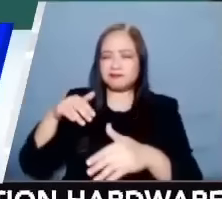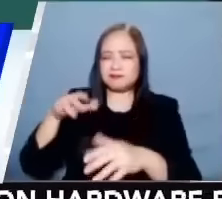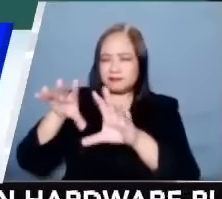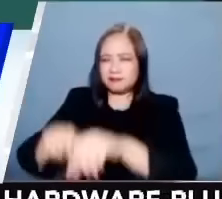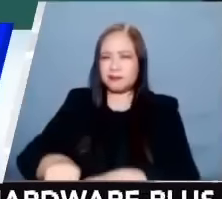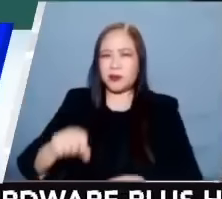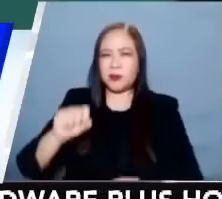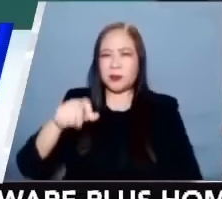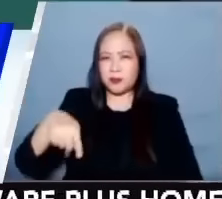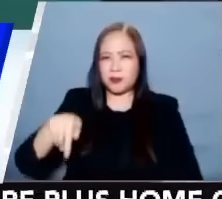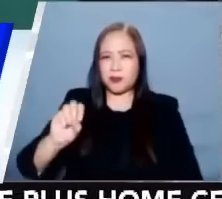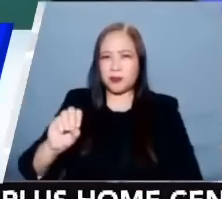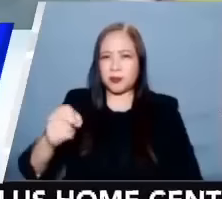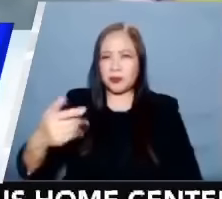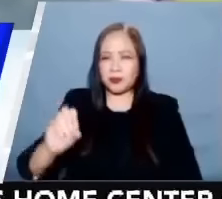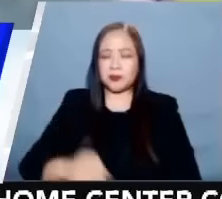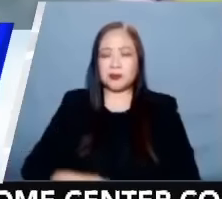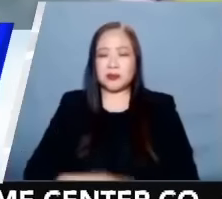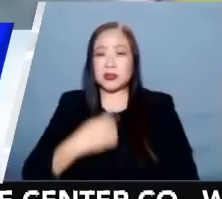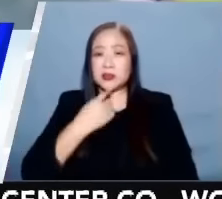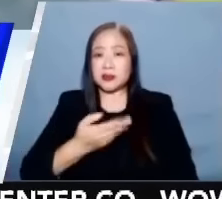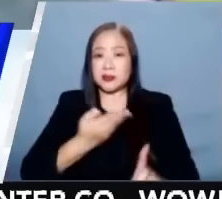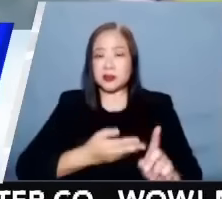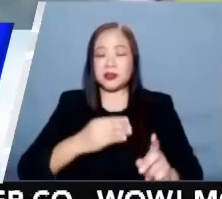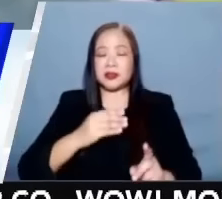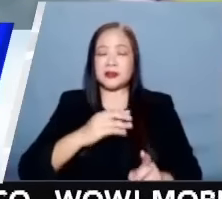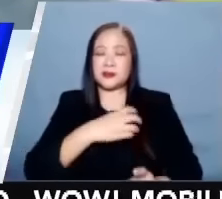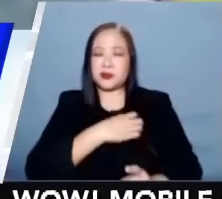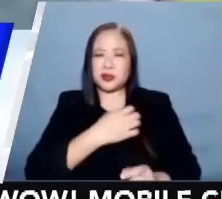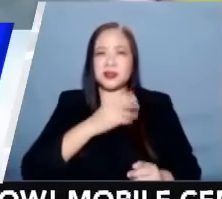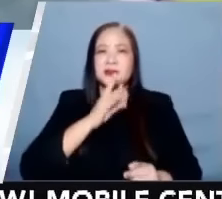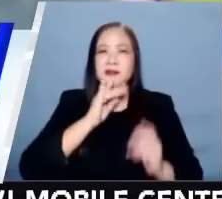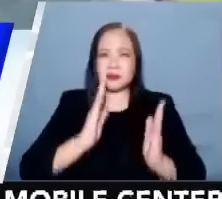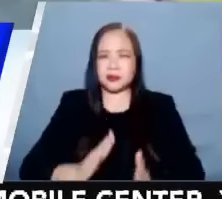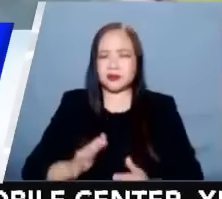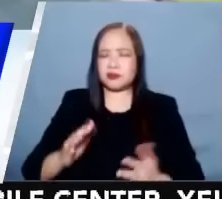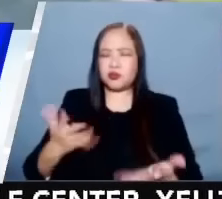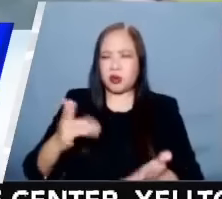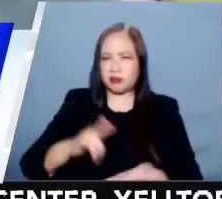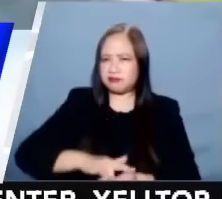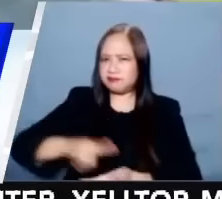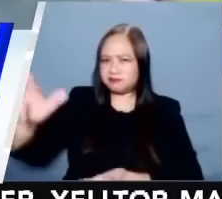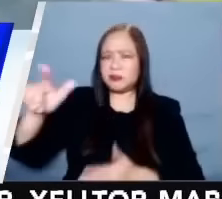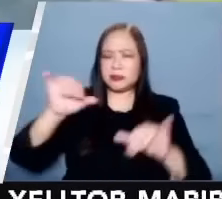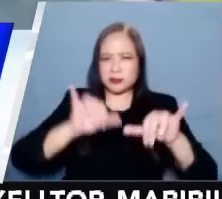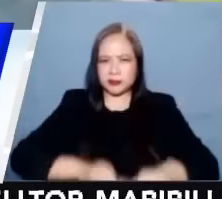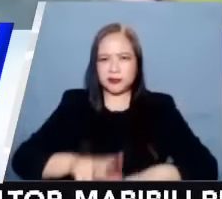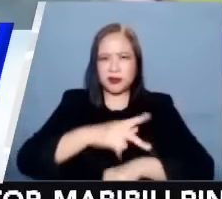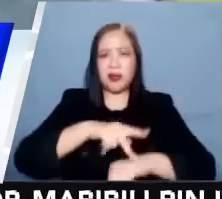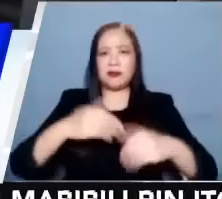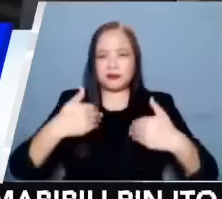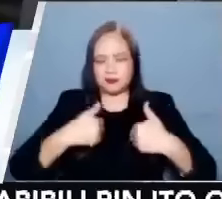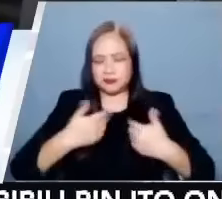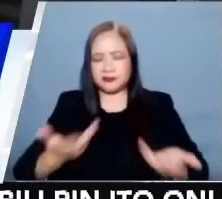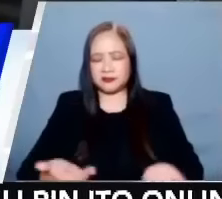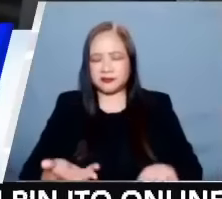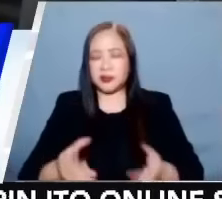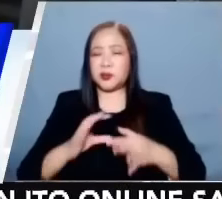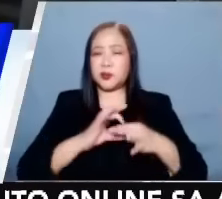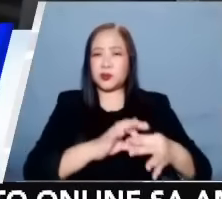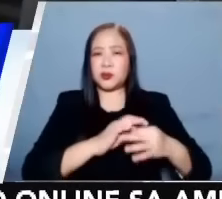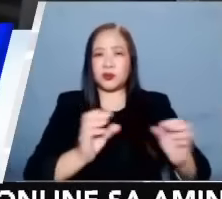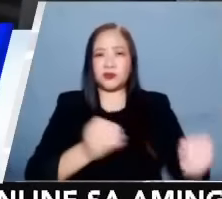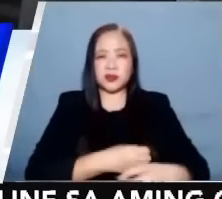spokesperson Police Colonel Jean Fajardo, walang indikasyon na nakalabas ng bansa si Guo. Patuloy rin ang koordinasyon nila sa Office of the Sergeant at Arms